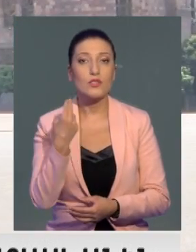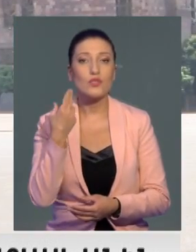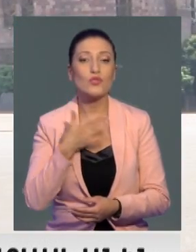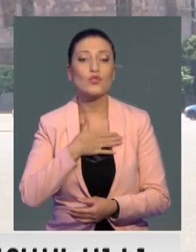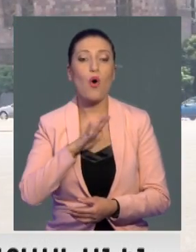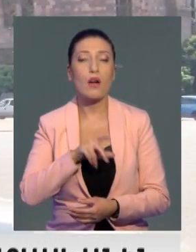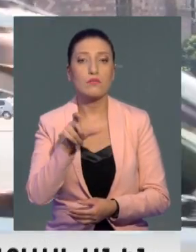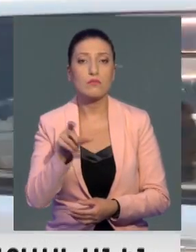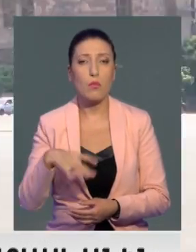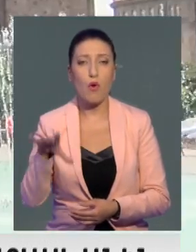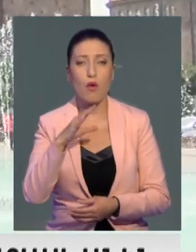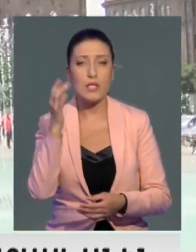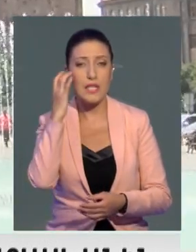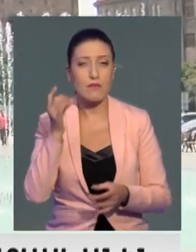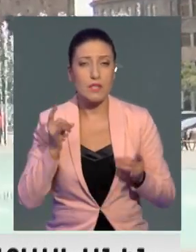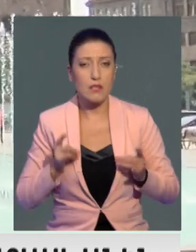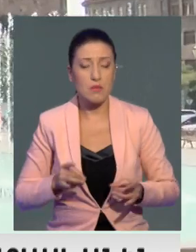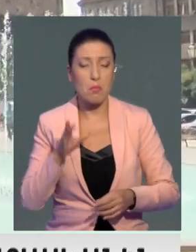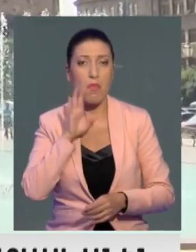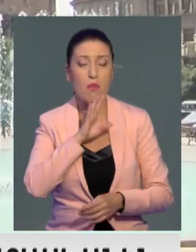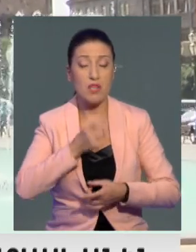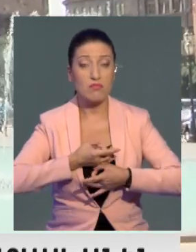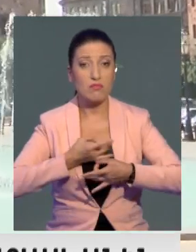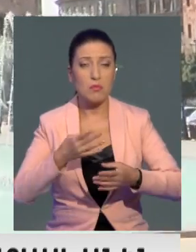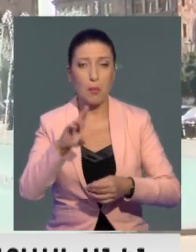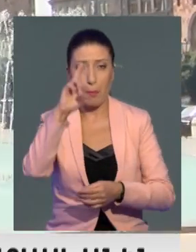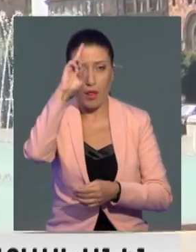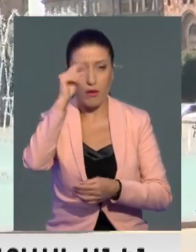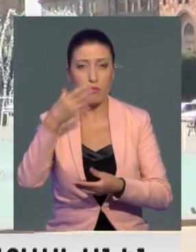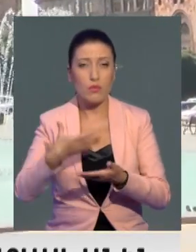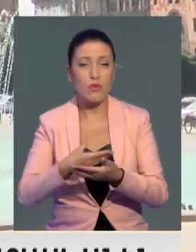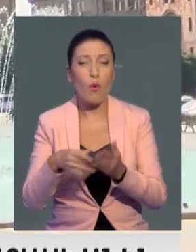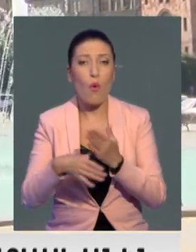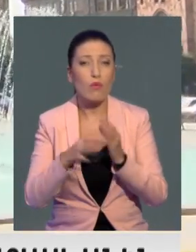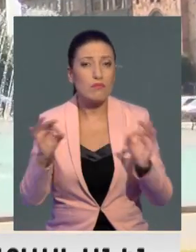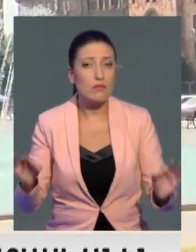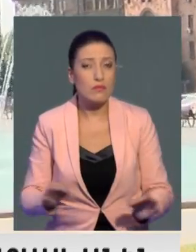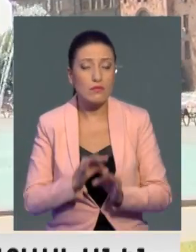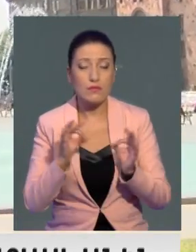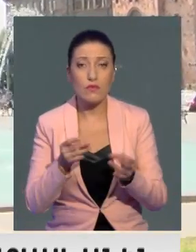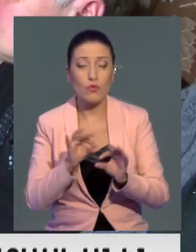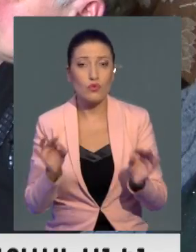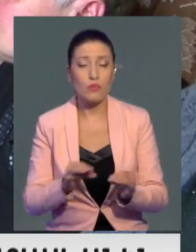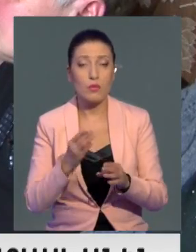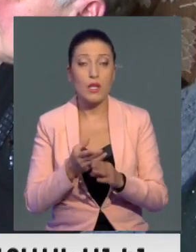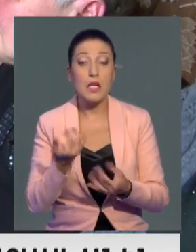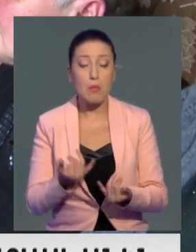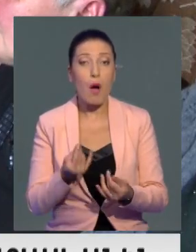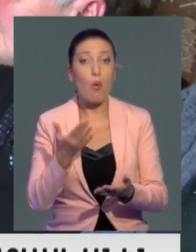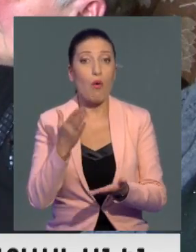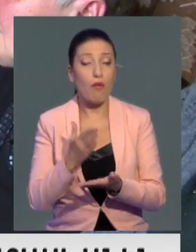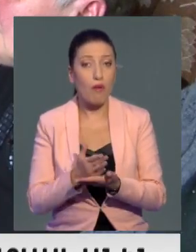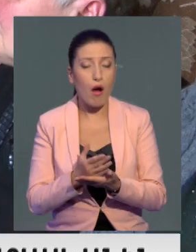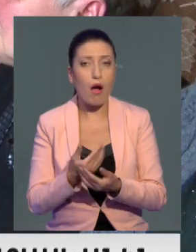մայրերի զայրույթը։ Պնդում են, որ տարիներ շարունակ որևէ պետական աջակցություն չեն ստացել, պատճառաբանությամբ, որ միջոցներ չկան։ Հիմա երբ միջոցները կան, իրենք